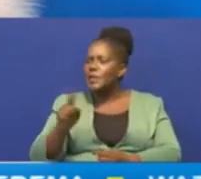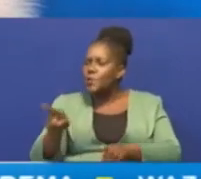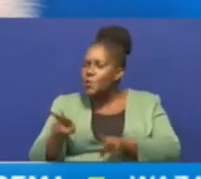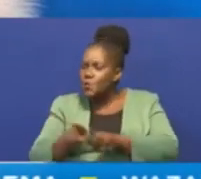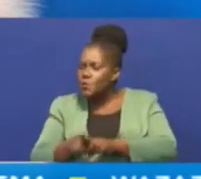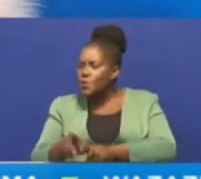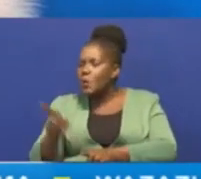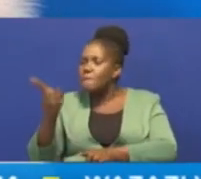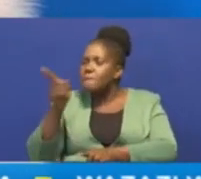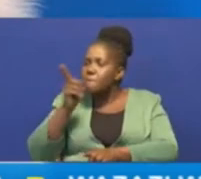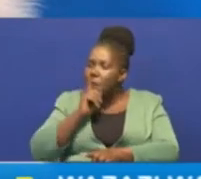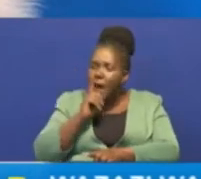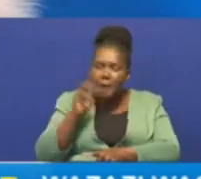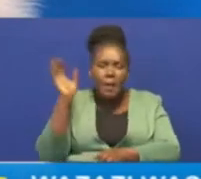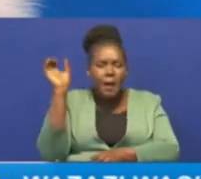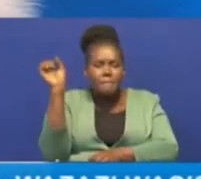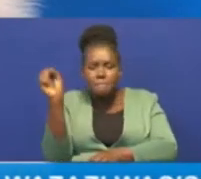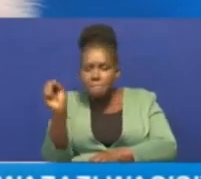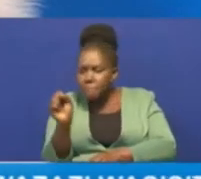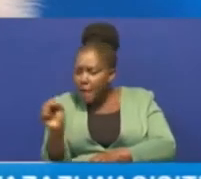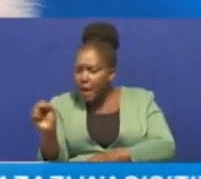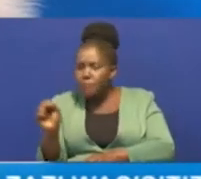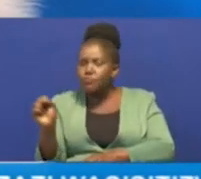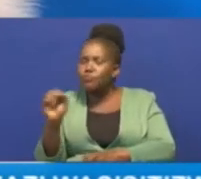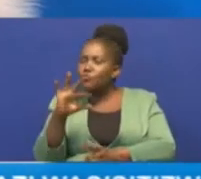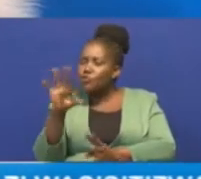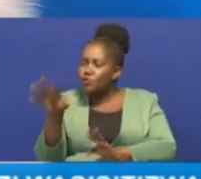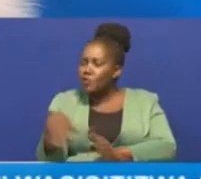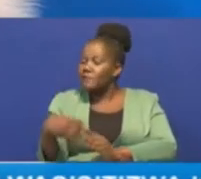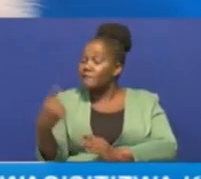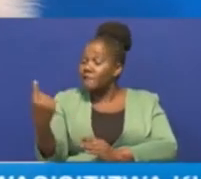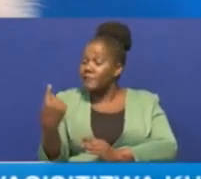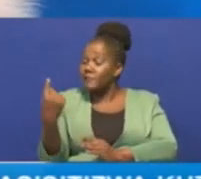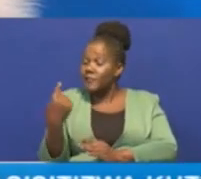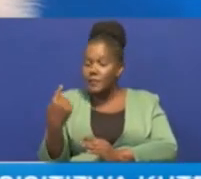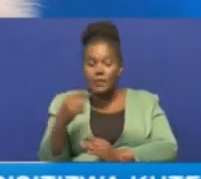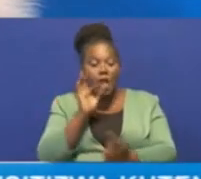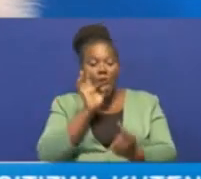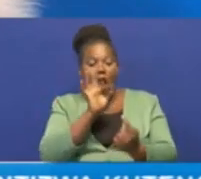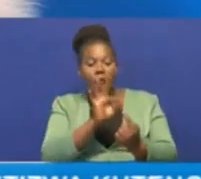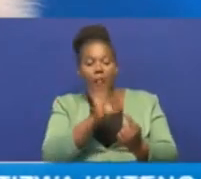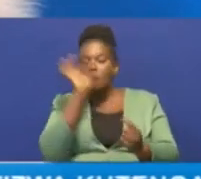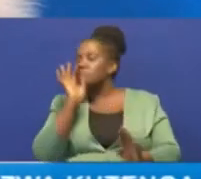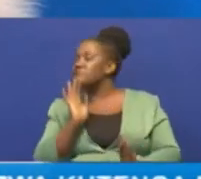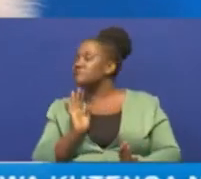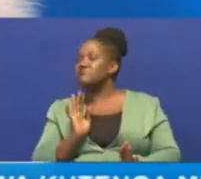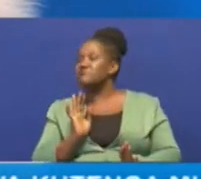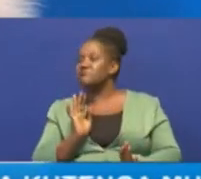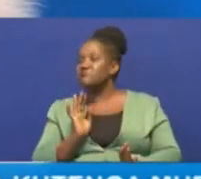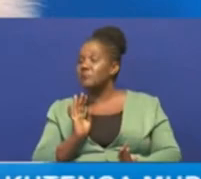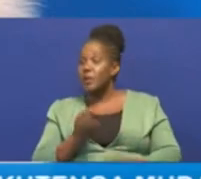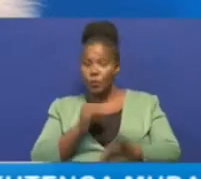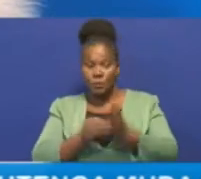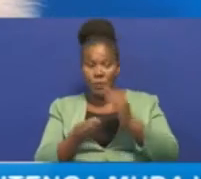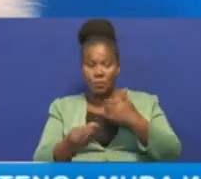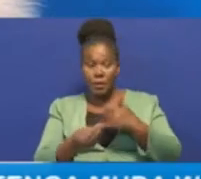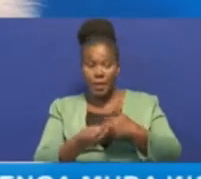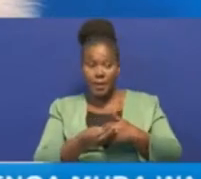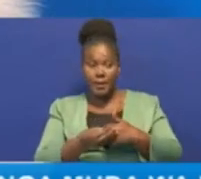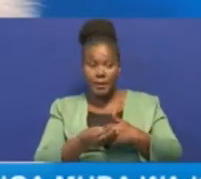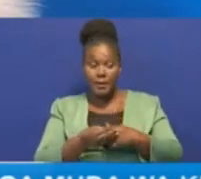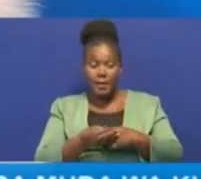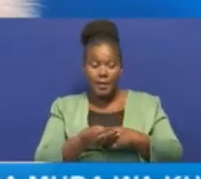uje una shida gani kama nitakukopea lakini siendi kuchukua ile. Kwa sababu nyuma ya ile hela kuna kitu anataka kwenda kukiona kinakuwa